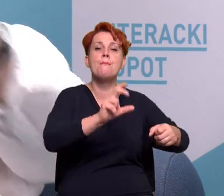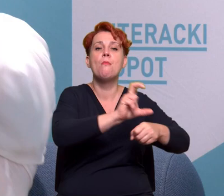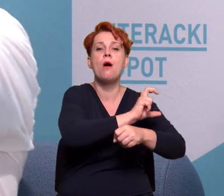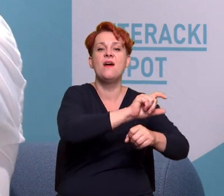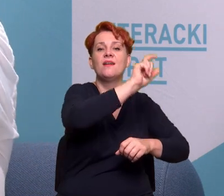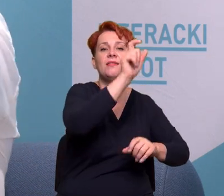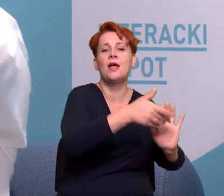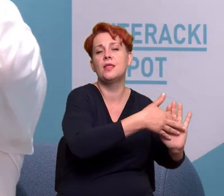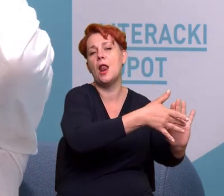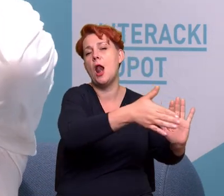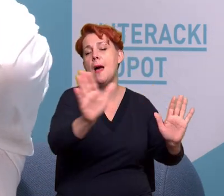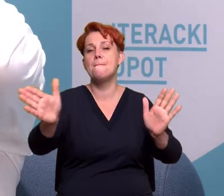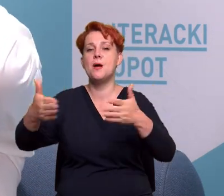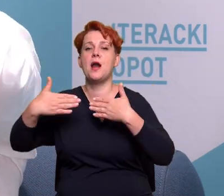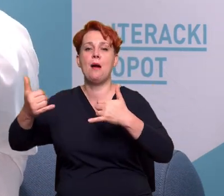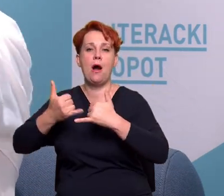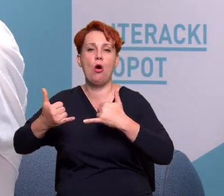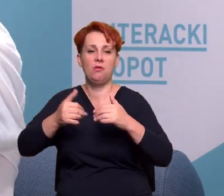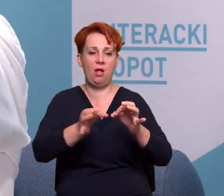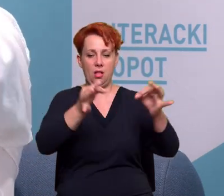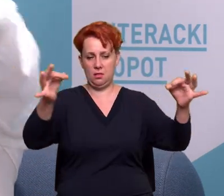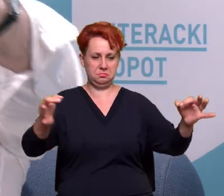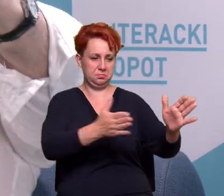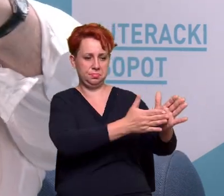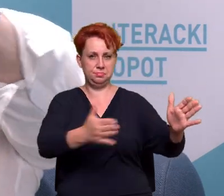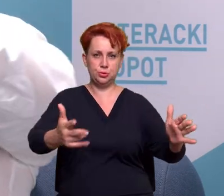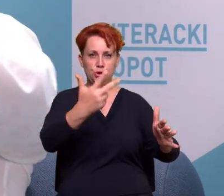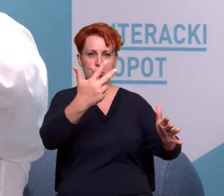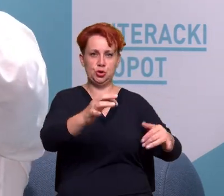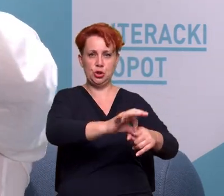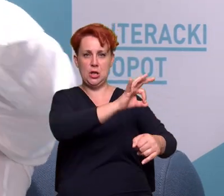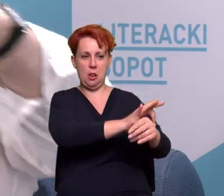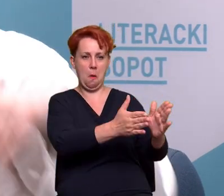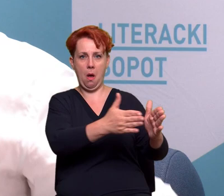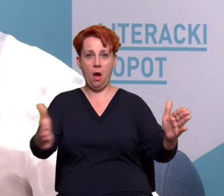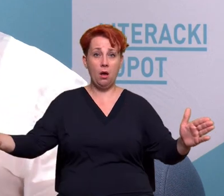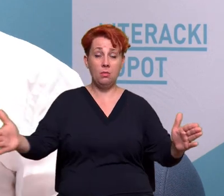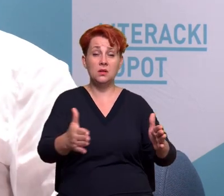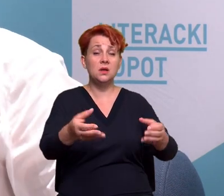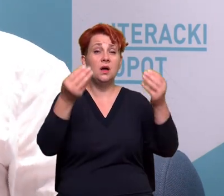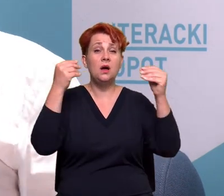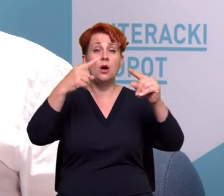Bramy Oliwskiej, to jest tam te 3 kilometry. Wspaniała nekropolia, która została